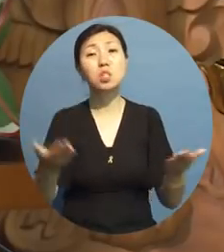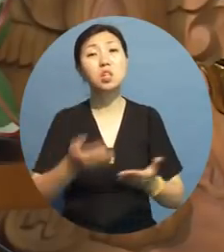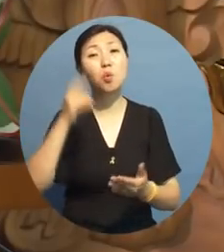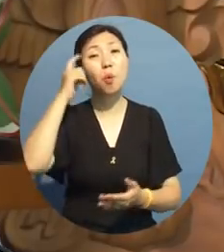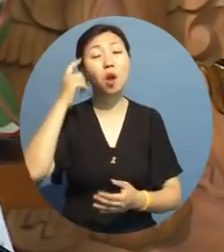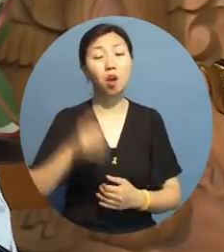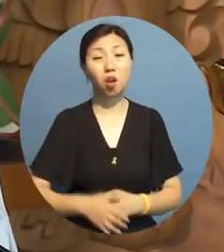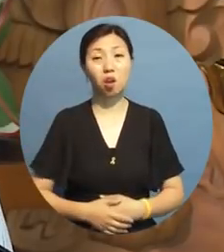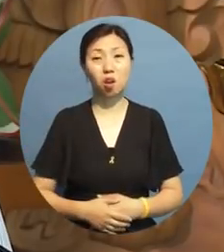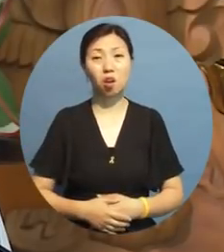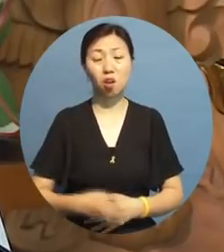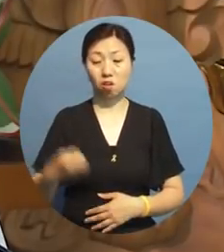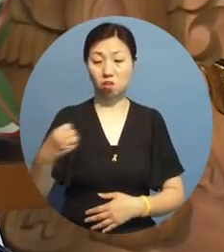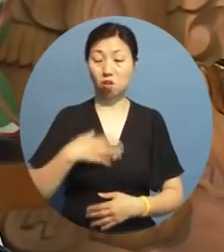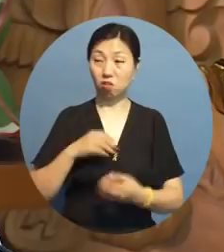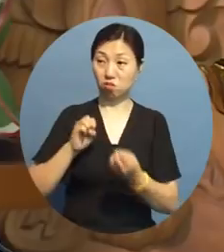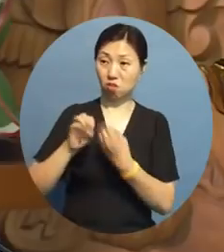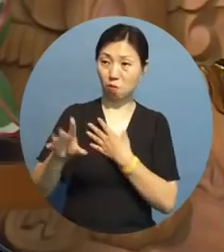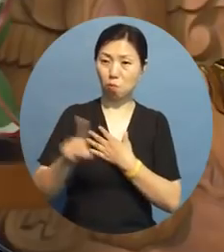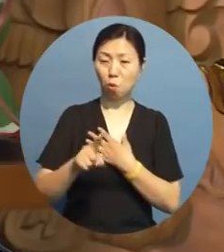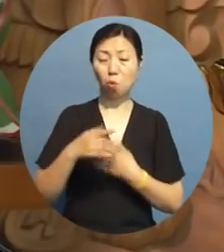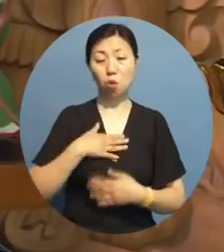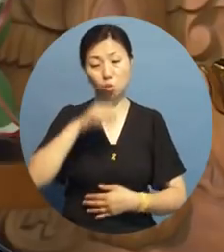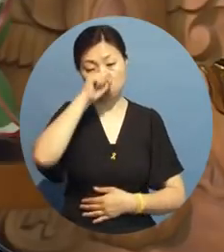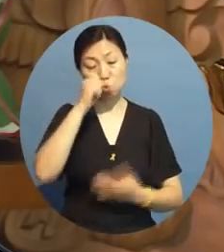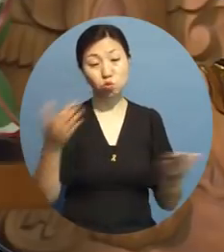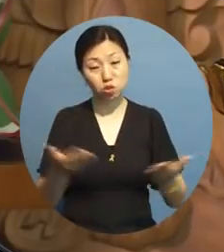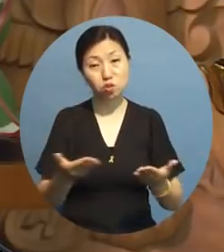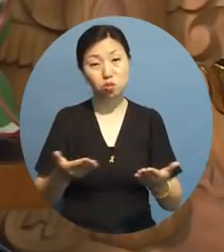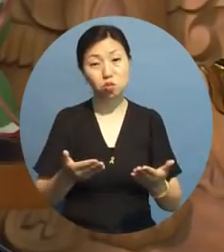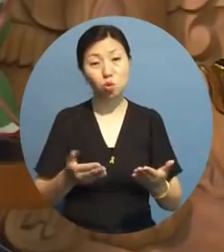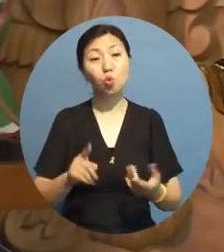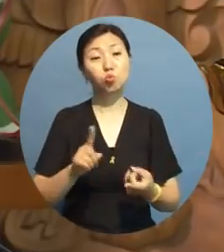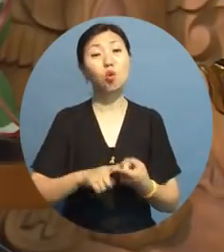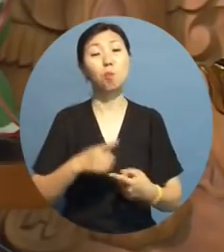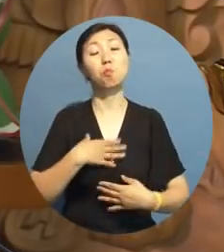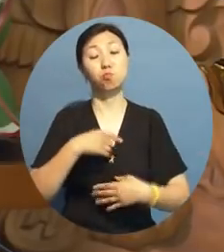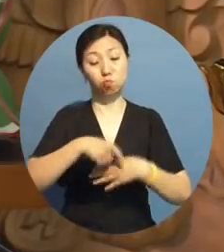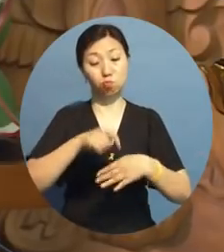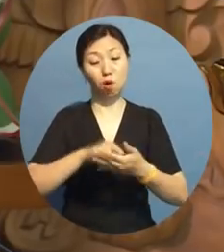난 좋은 일하고 사는 게 내가 편해서 좋은 일 한다고 그랬어.